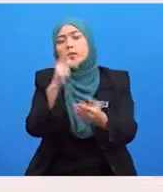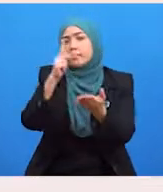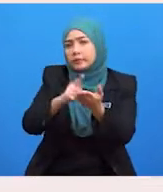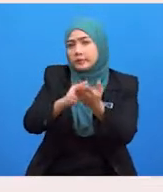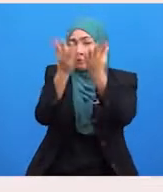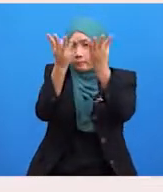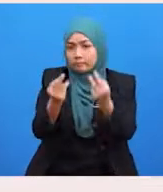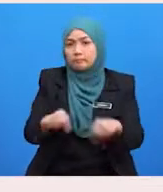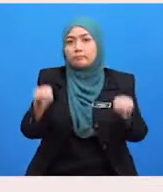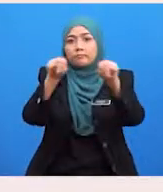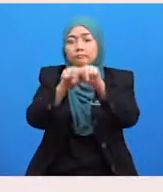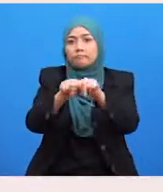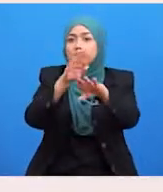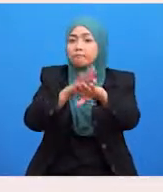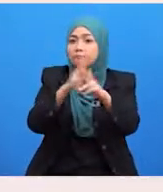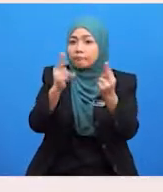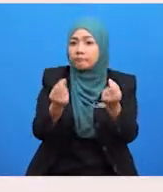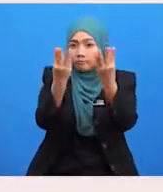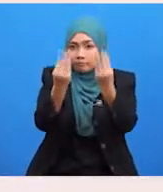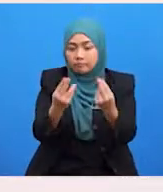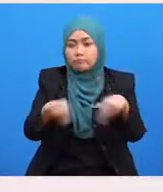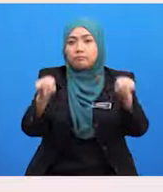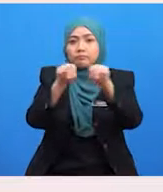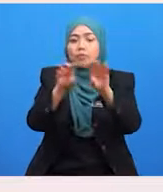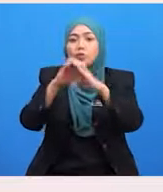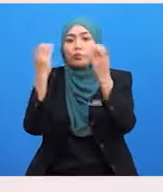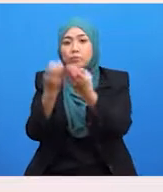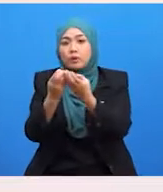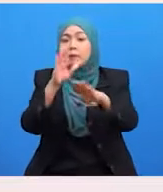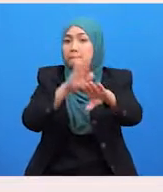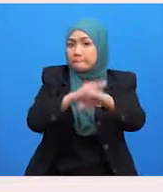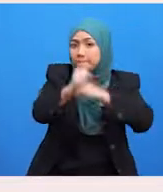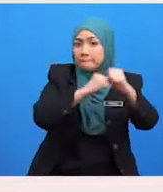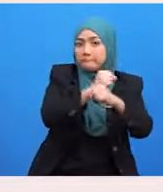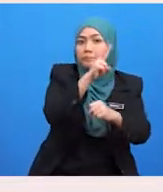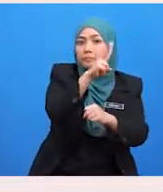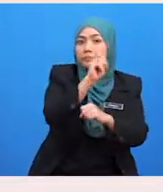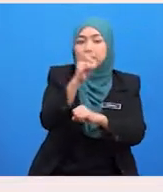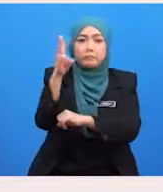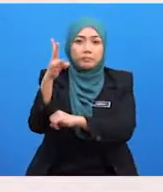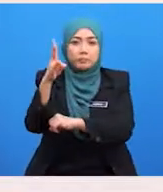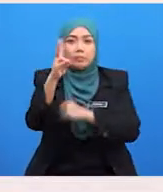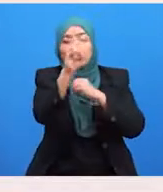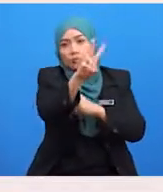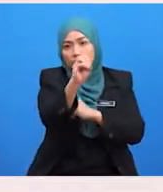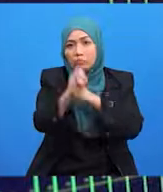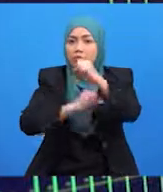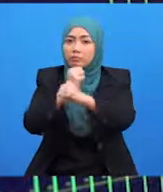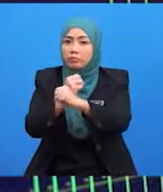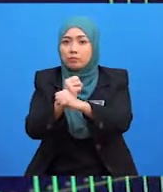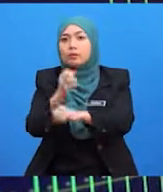susut nilai dan susut nilai terkumpul pada tahun 2017, 2018 dan